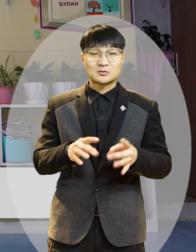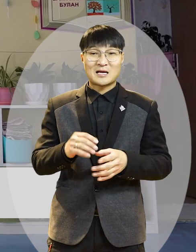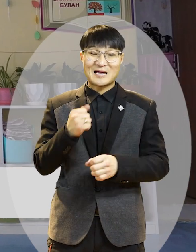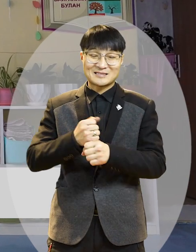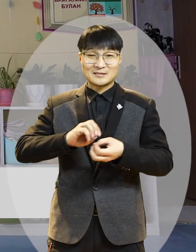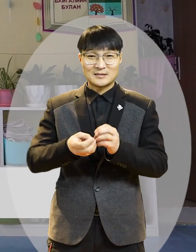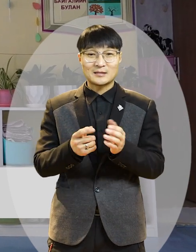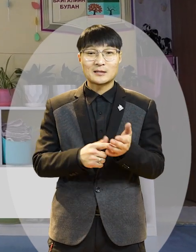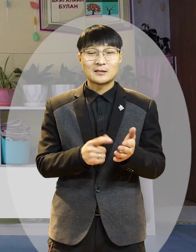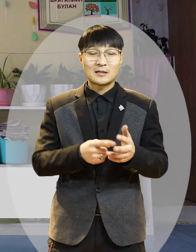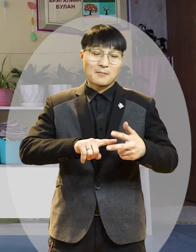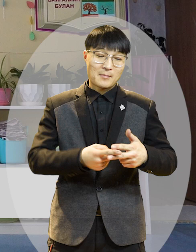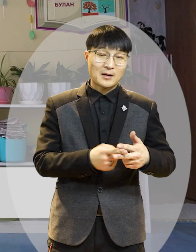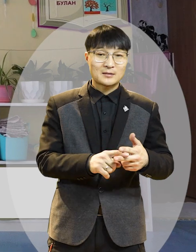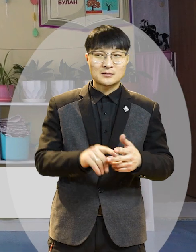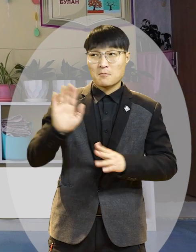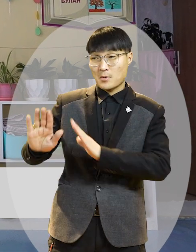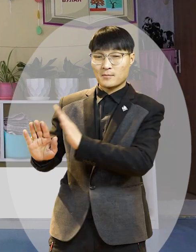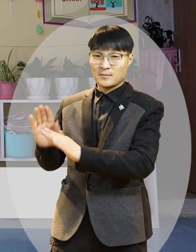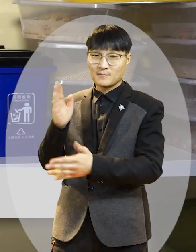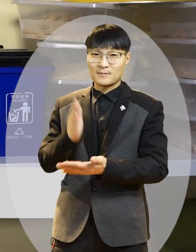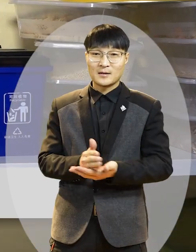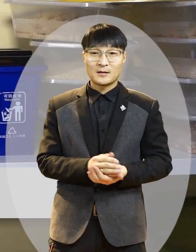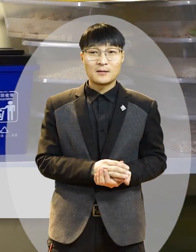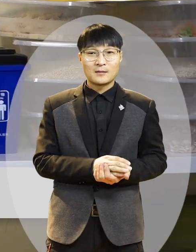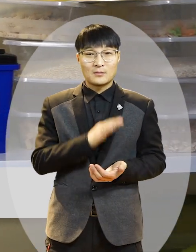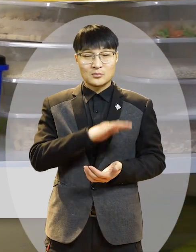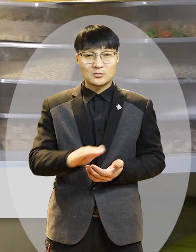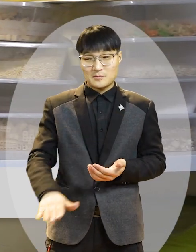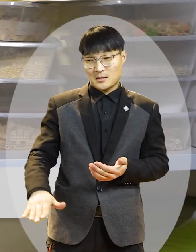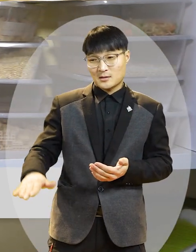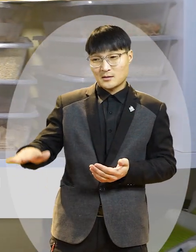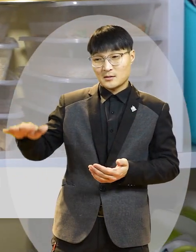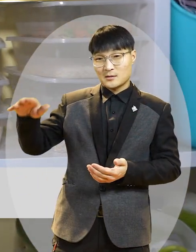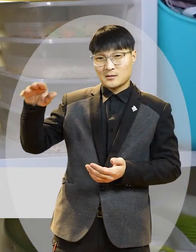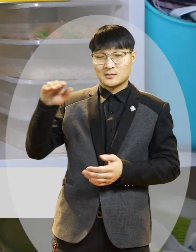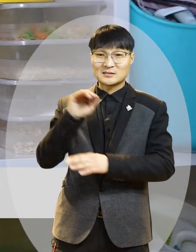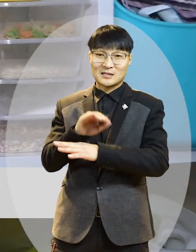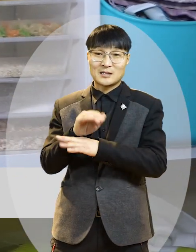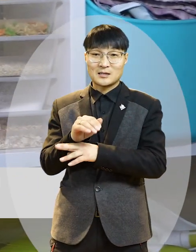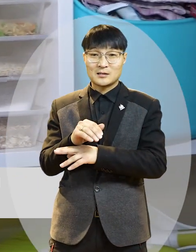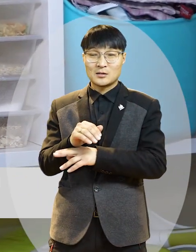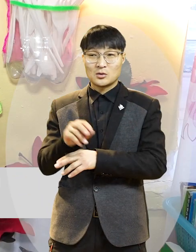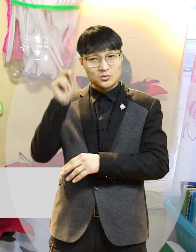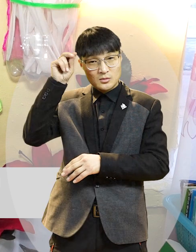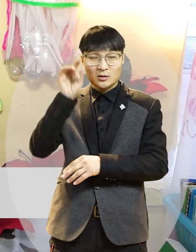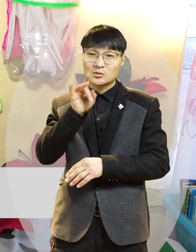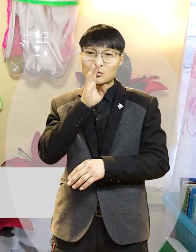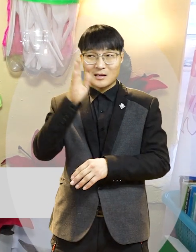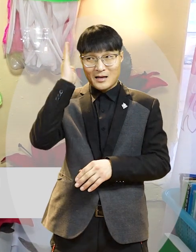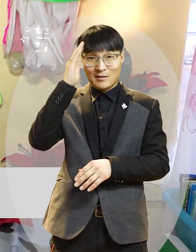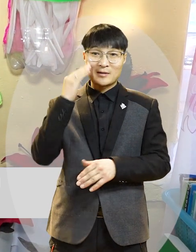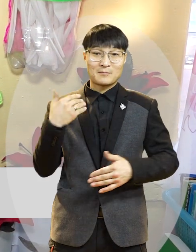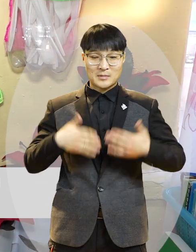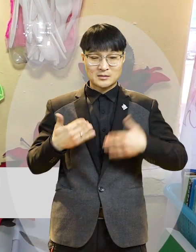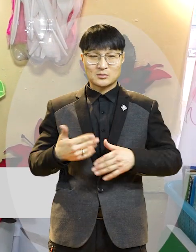сурахд шаардлагатай эд материалыг байрлуулжээ. За хүүхдийг хөдөлмөрөөр хүмүүжүүлэн төлөвшүүлэх зорилгыг бүх хүүхэд эцэг их багш нар